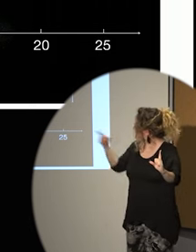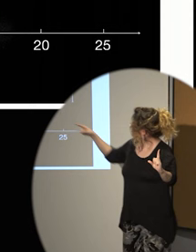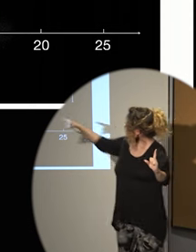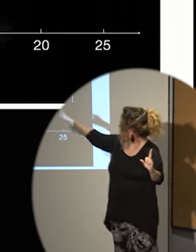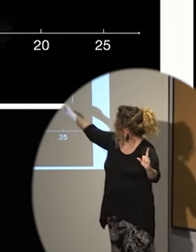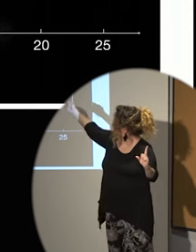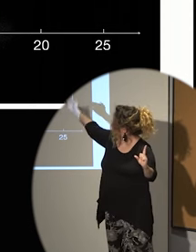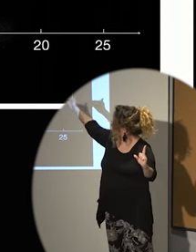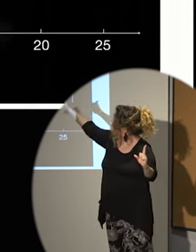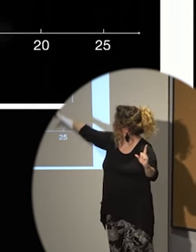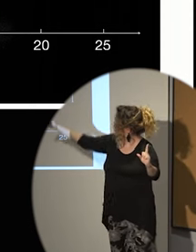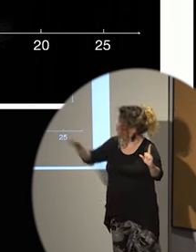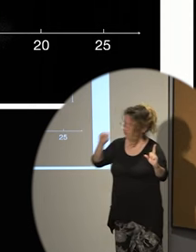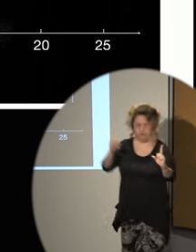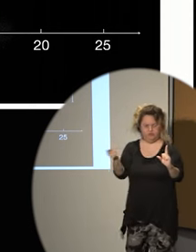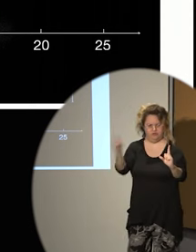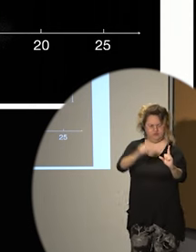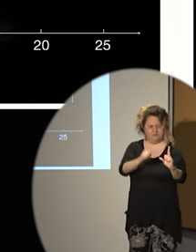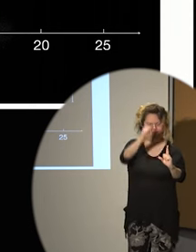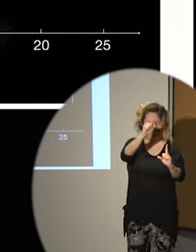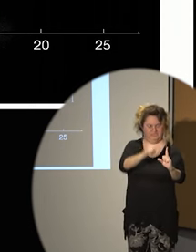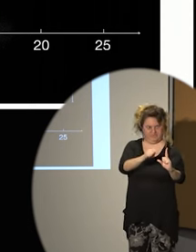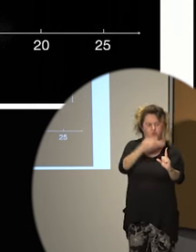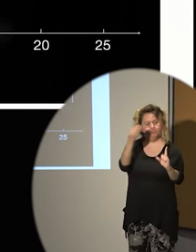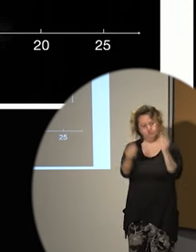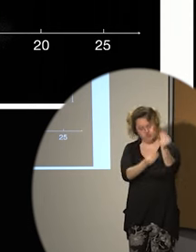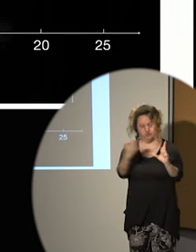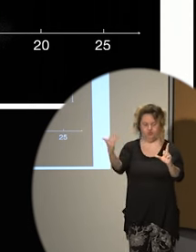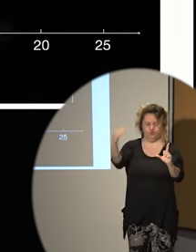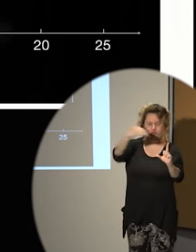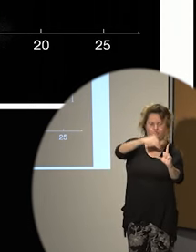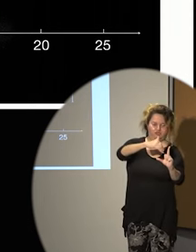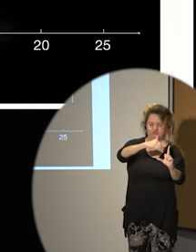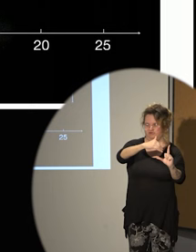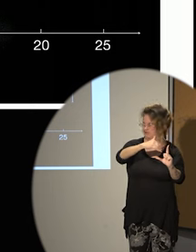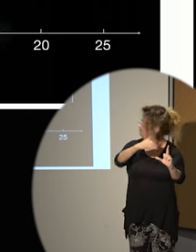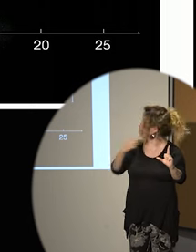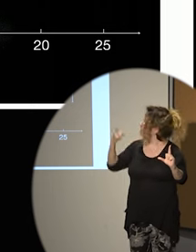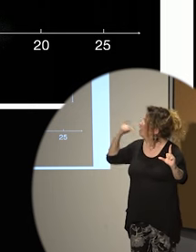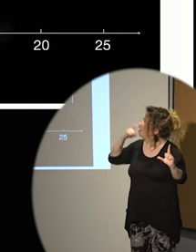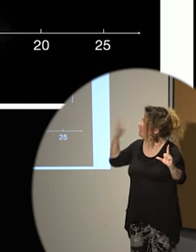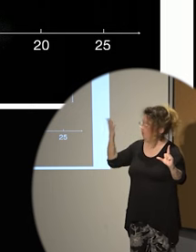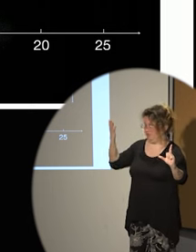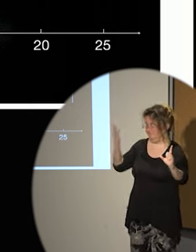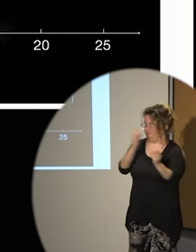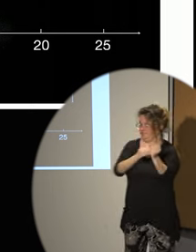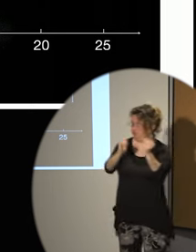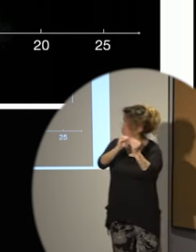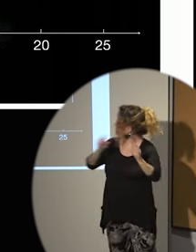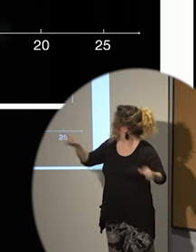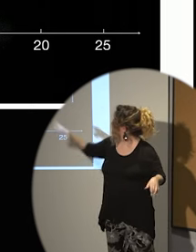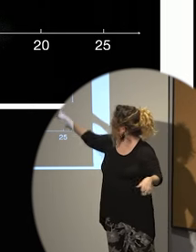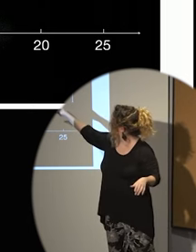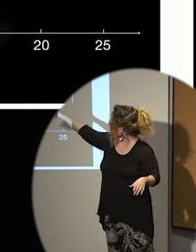avoir un pic ici ou alors avoir cette forme-là. Mais vous voyez qu'ici, vous remarquerez aussi l'autre chose, c'est qu'il n'y a aucun